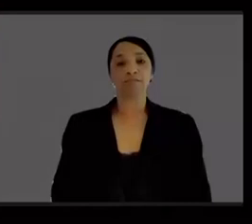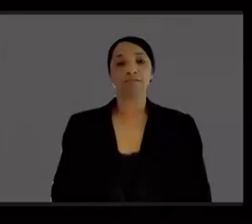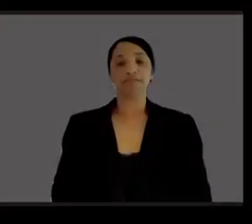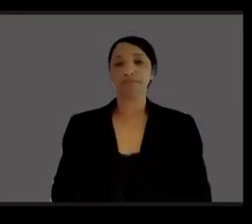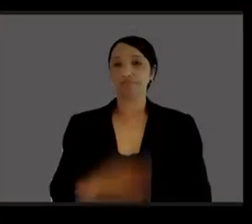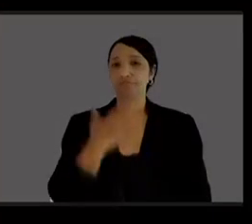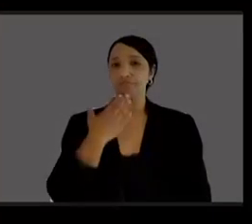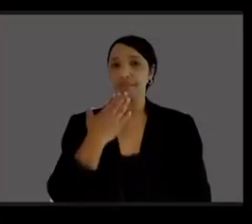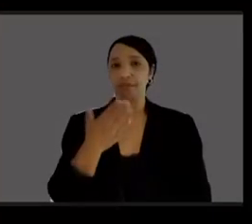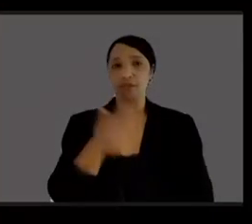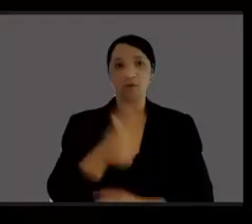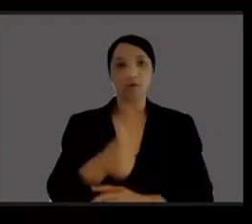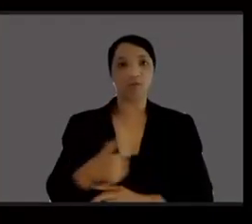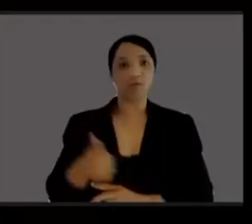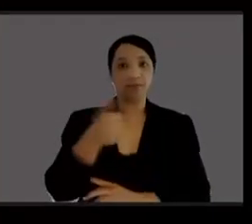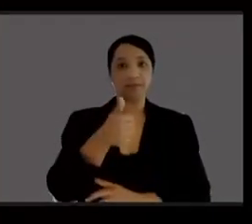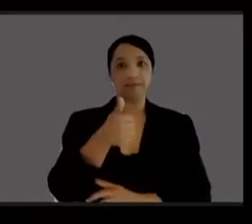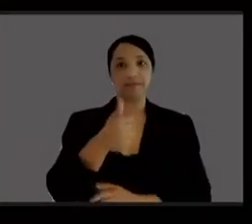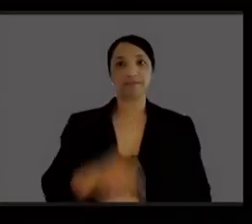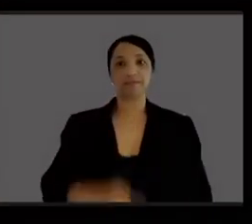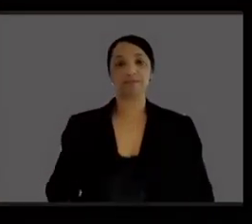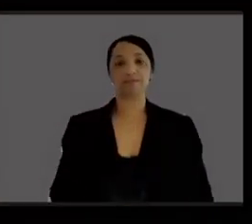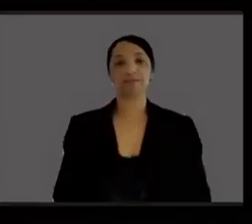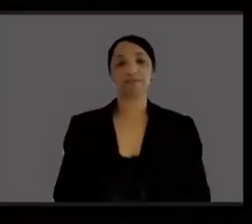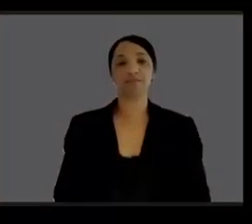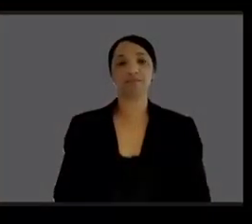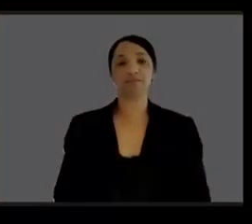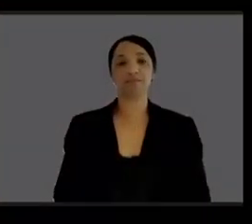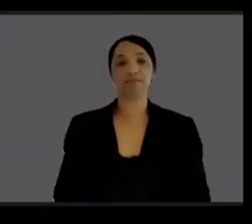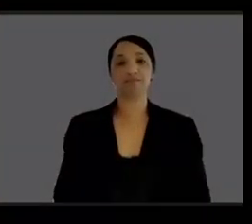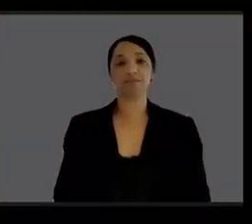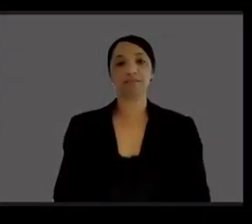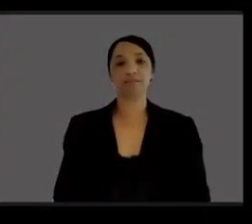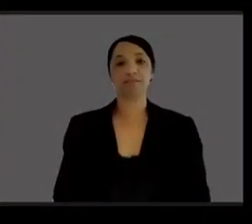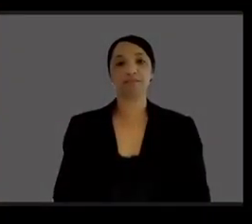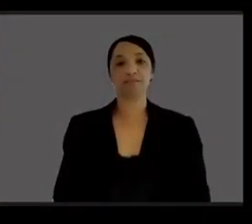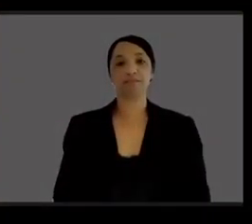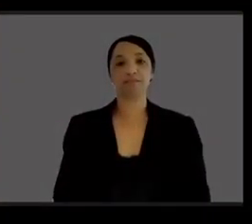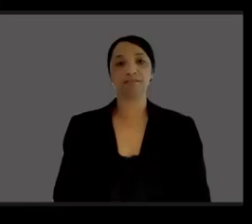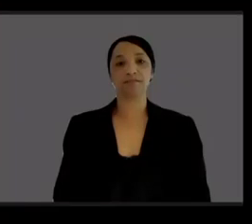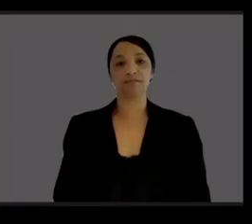非常感谢李副秘书长阁下。接下来呢，